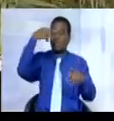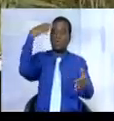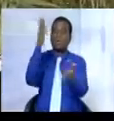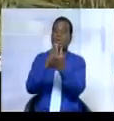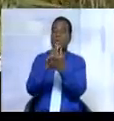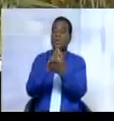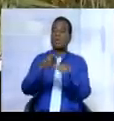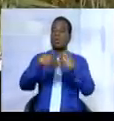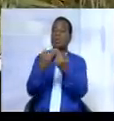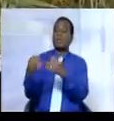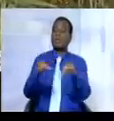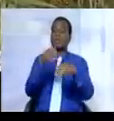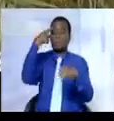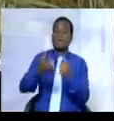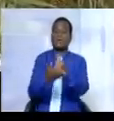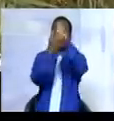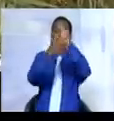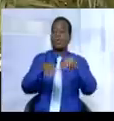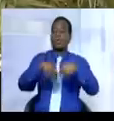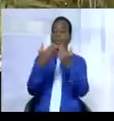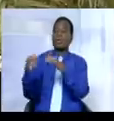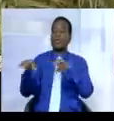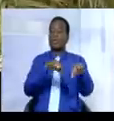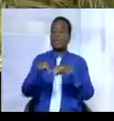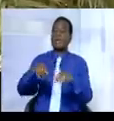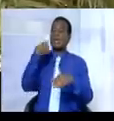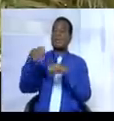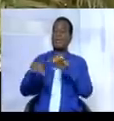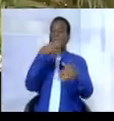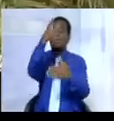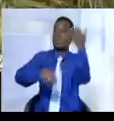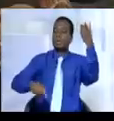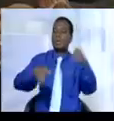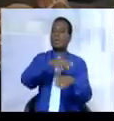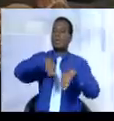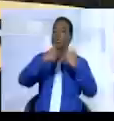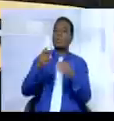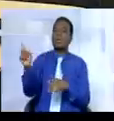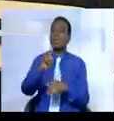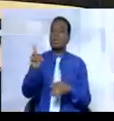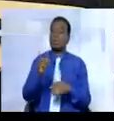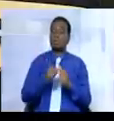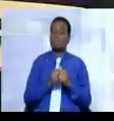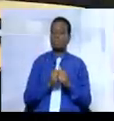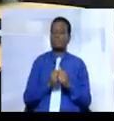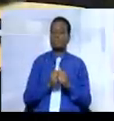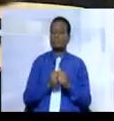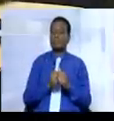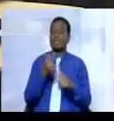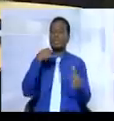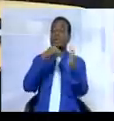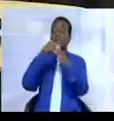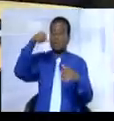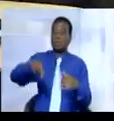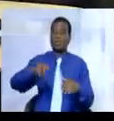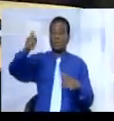arrêter le mode opératoire. Comment nous allons faire? Qui va faire quoi? Et comment et où? Charles Konambani a indiqué que